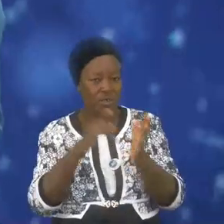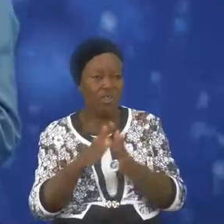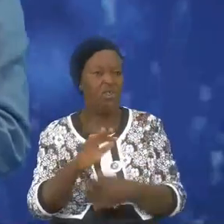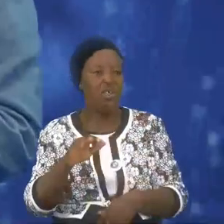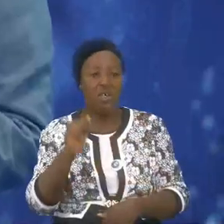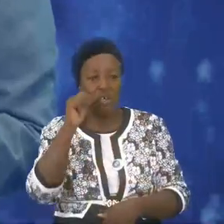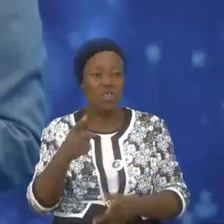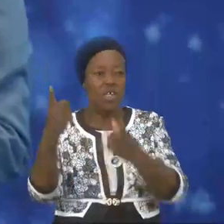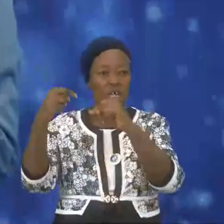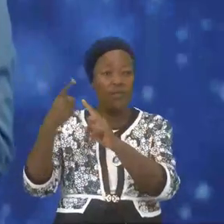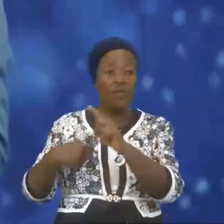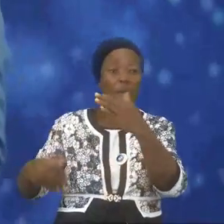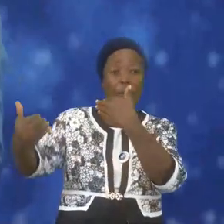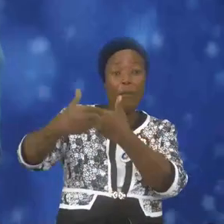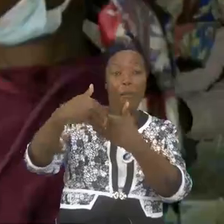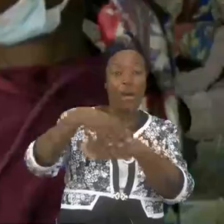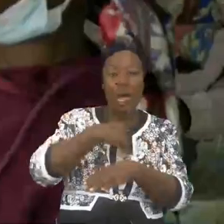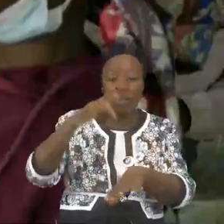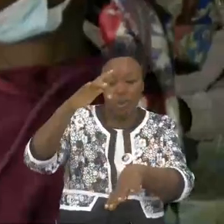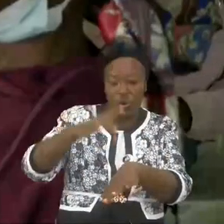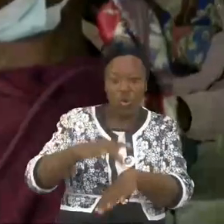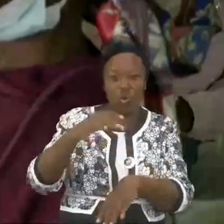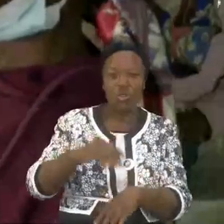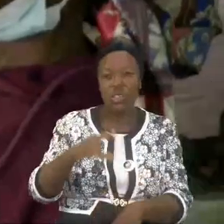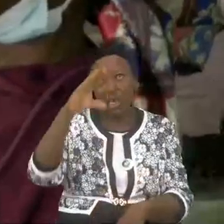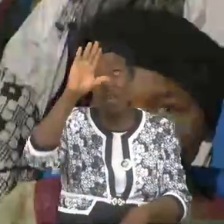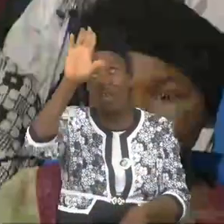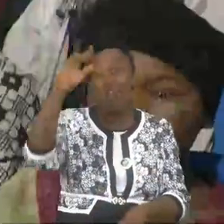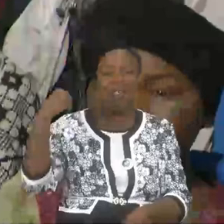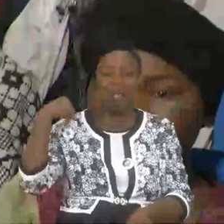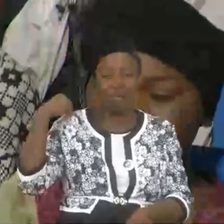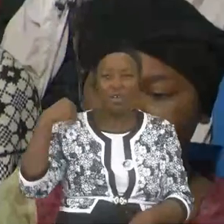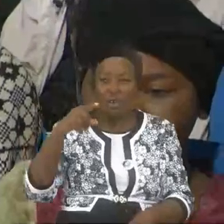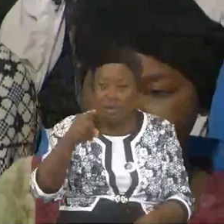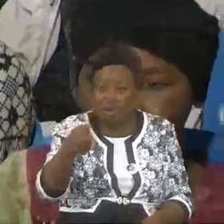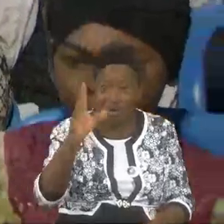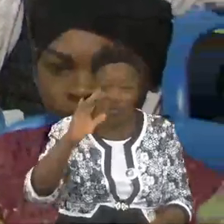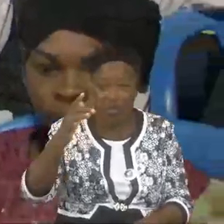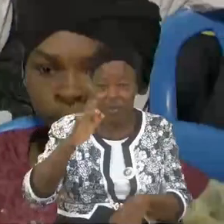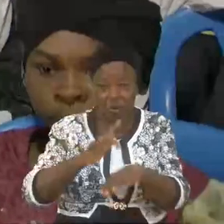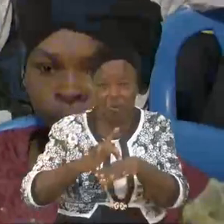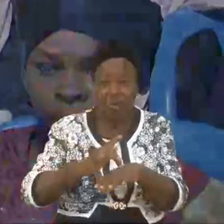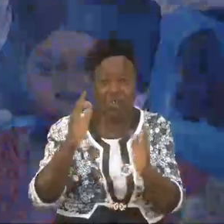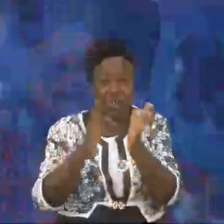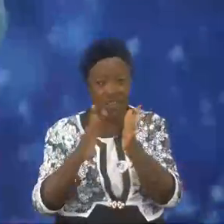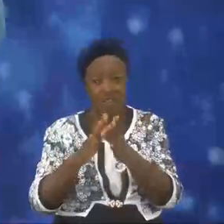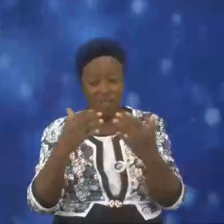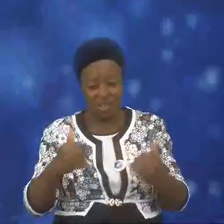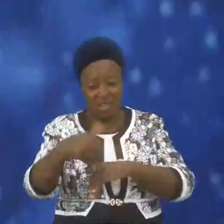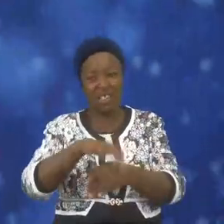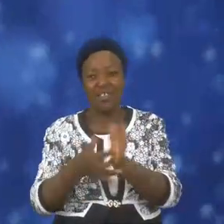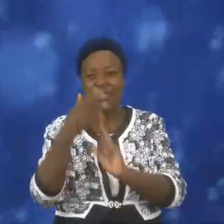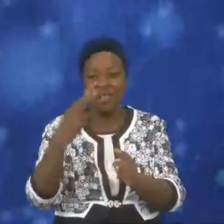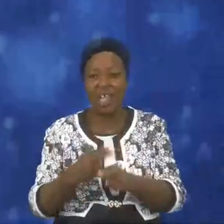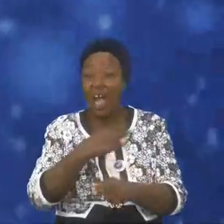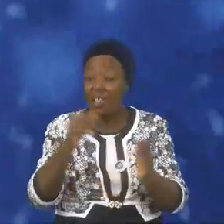foule par derrière et toucha son vêtement. Tu vas le toucher ce soir. Il va te toucher